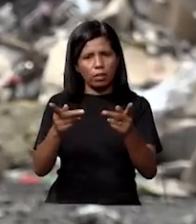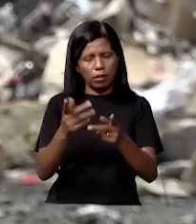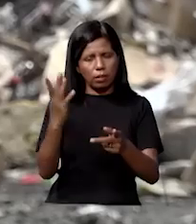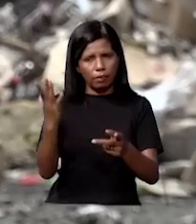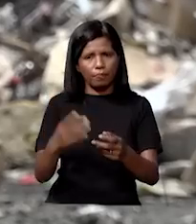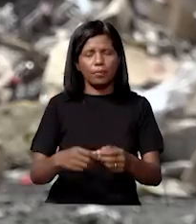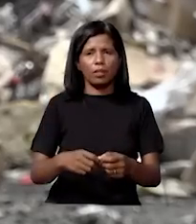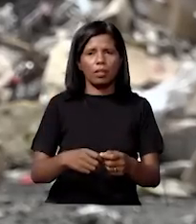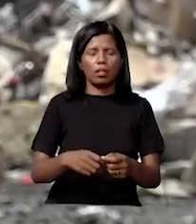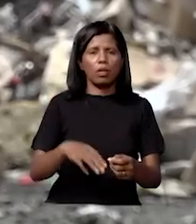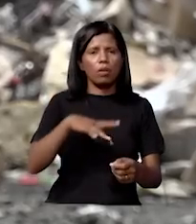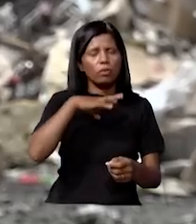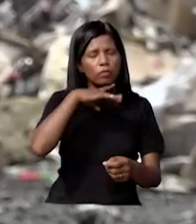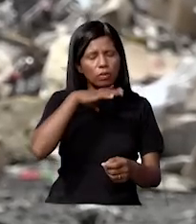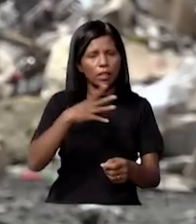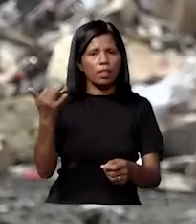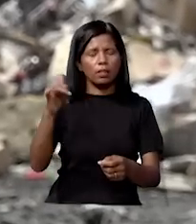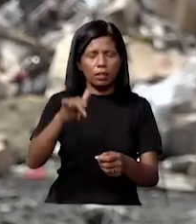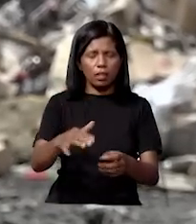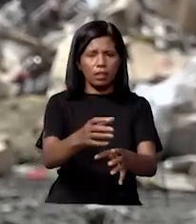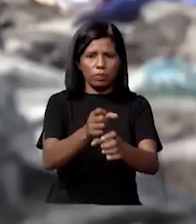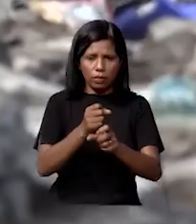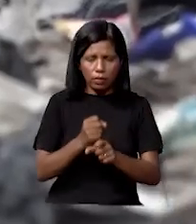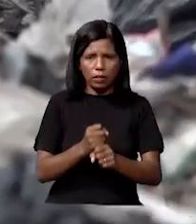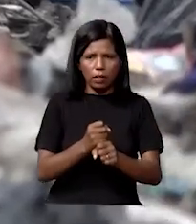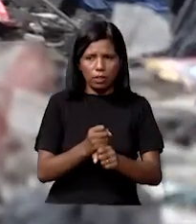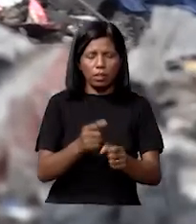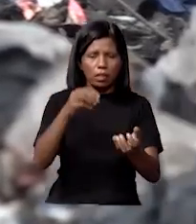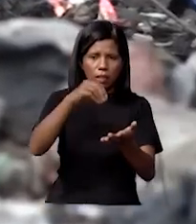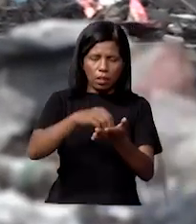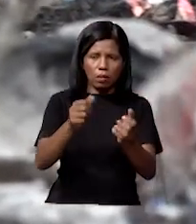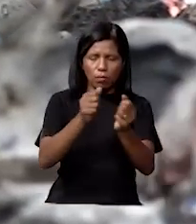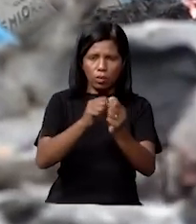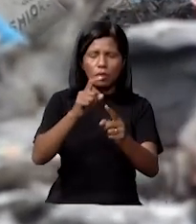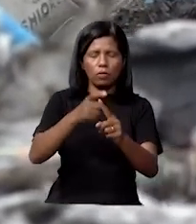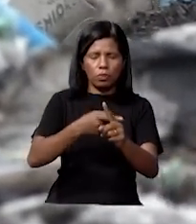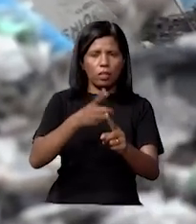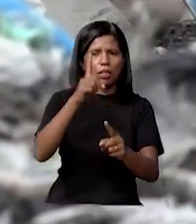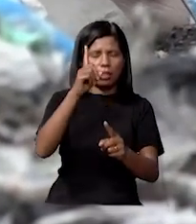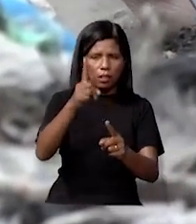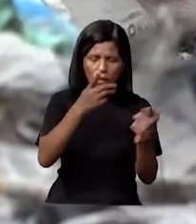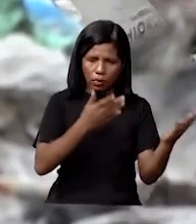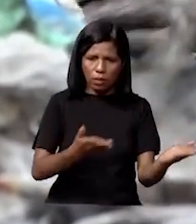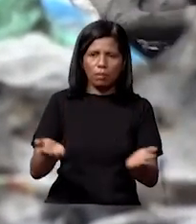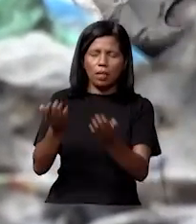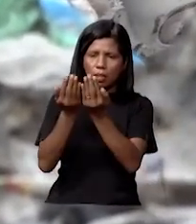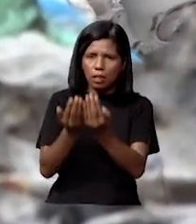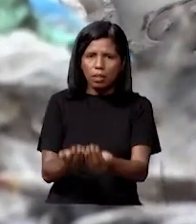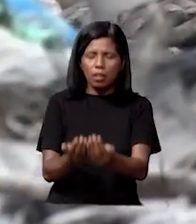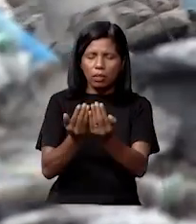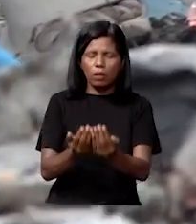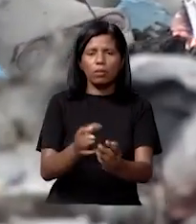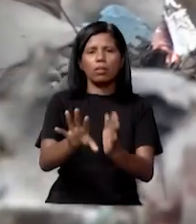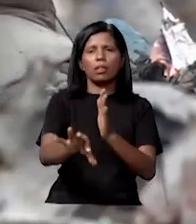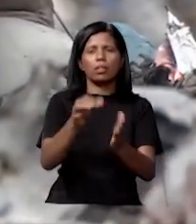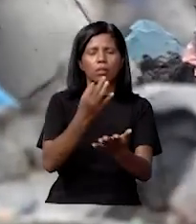Lata masa mamuk no besiat ne benye hili. Tau hamutuk to fulang ida afoin lori batetu. Ho dihetang osan